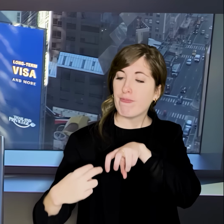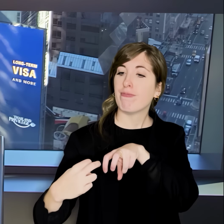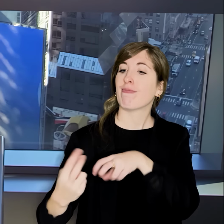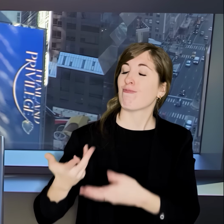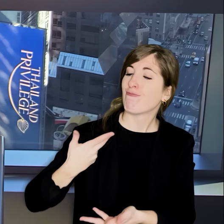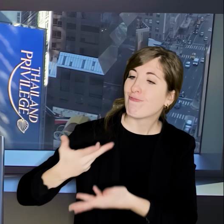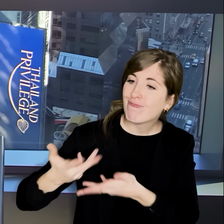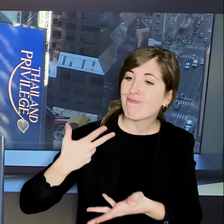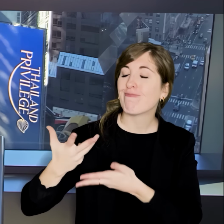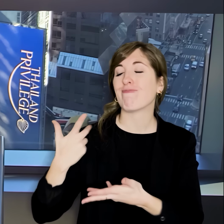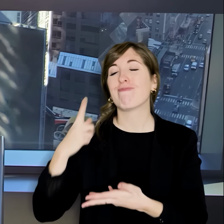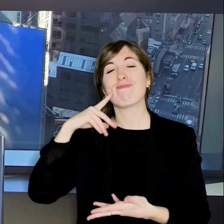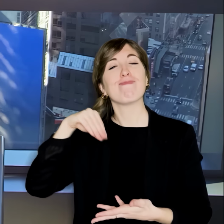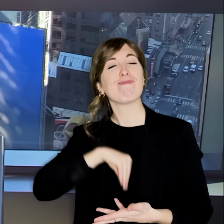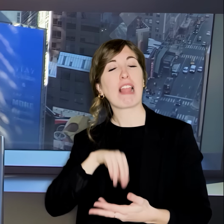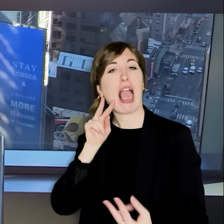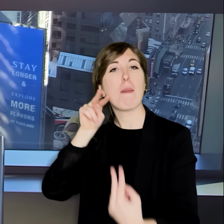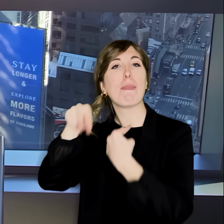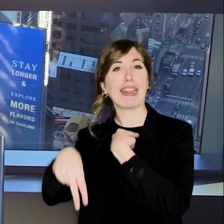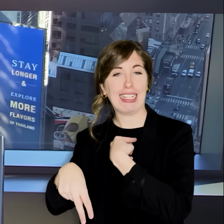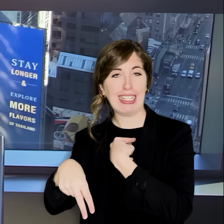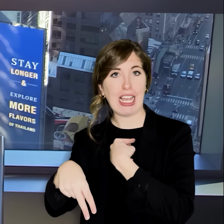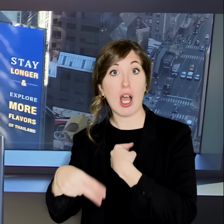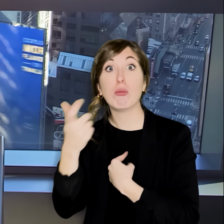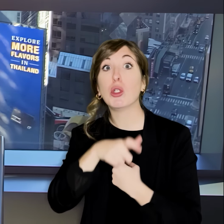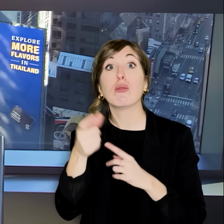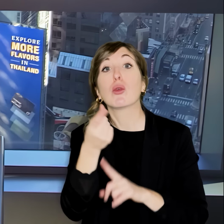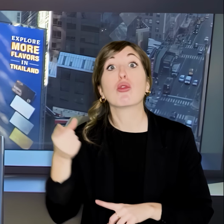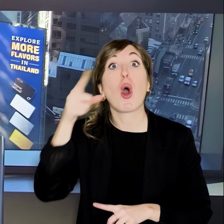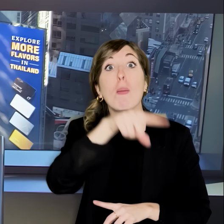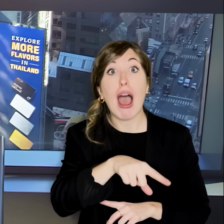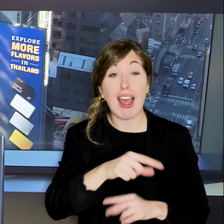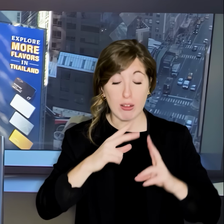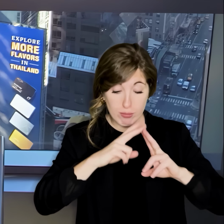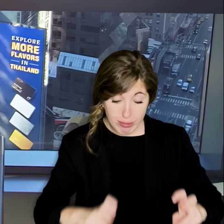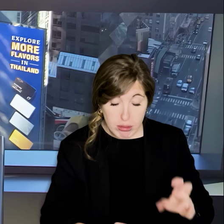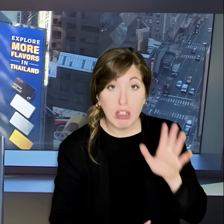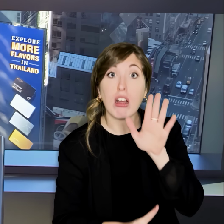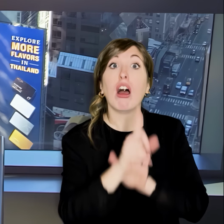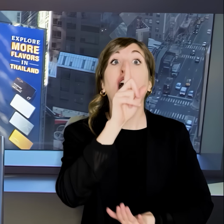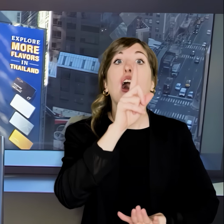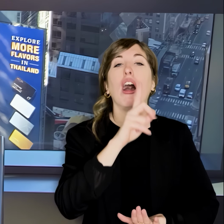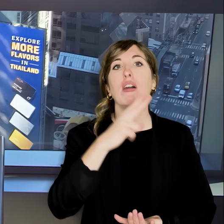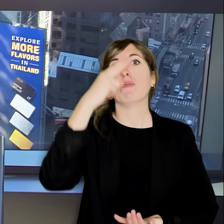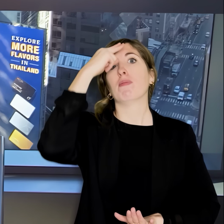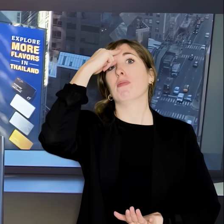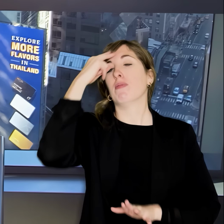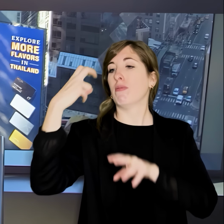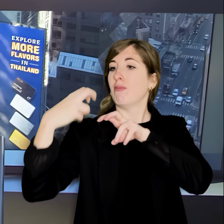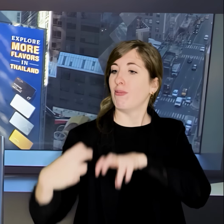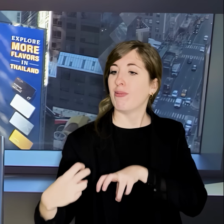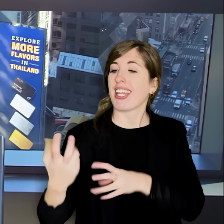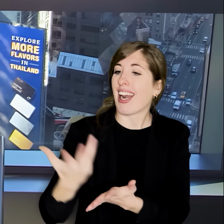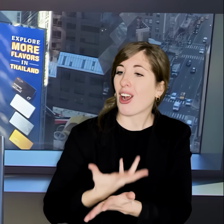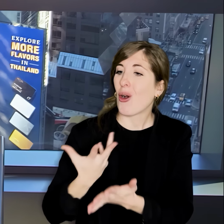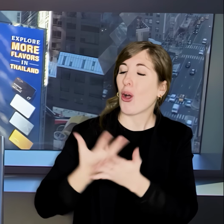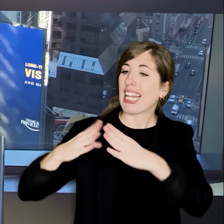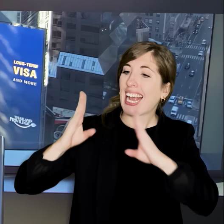intrinseca Perché Perché quando poi arriverà l'esame istologico tu ti ricorderai di quella persona che ha parlato volentieri della casa